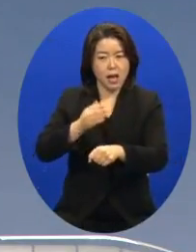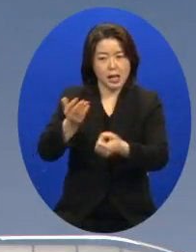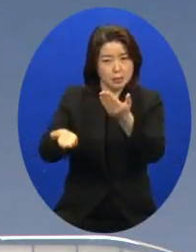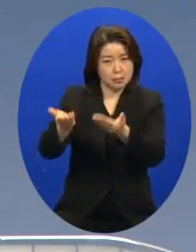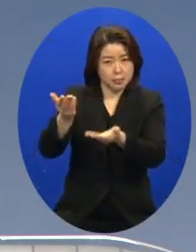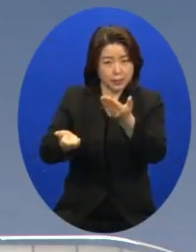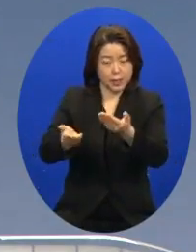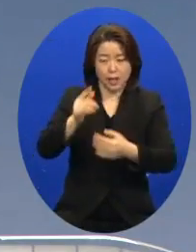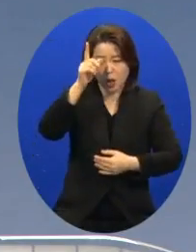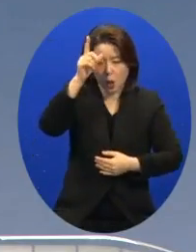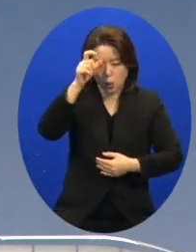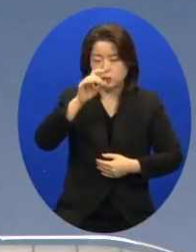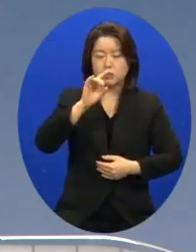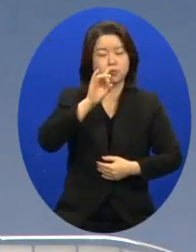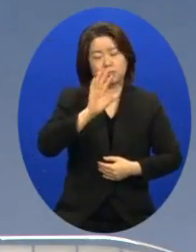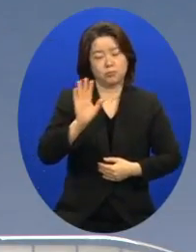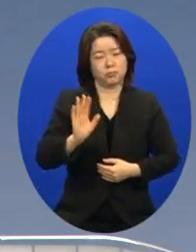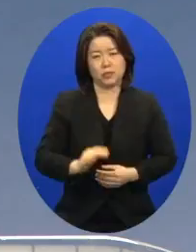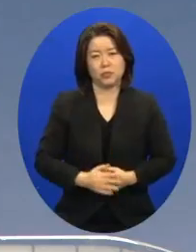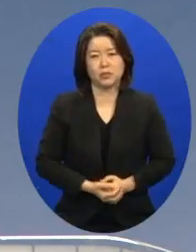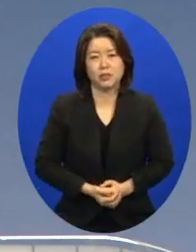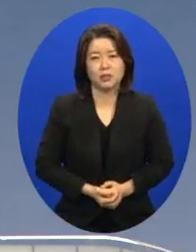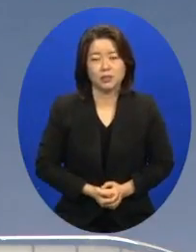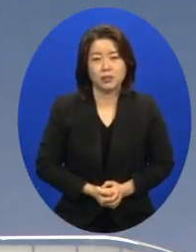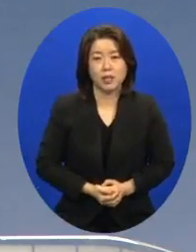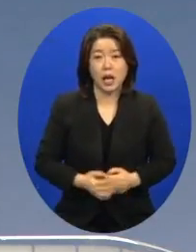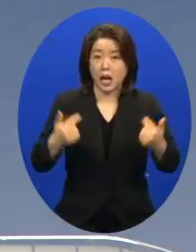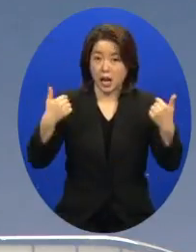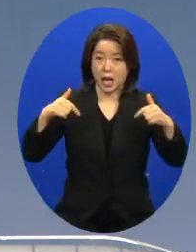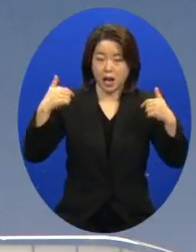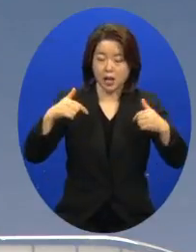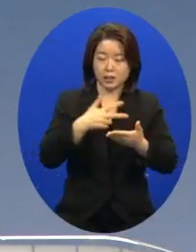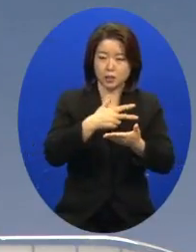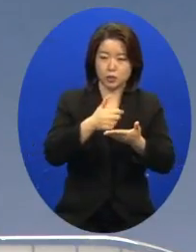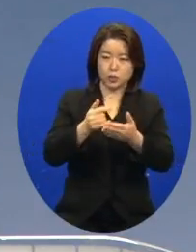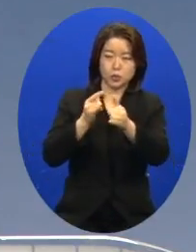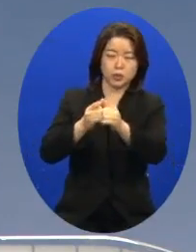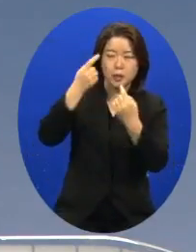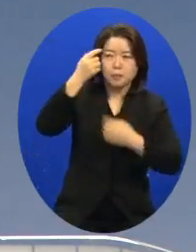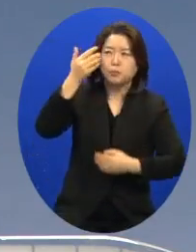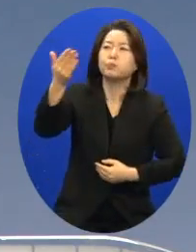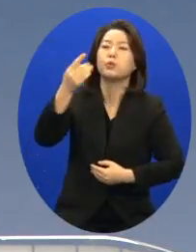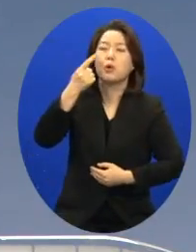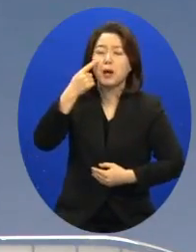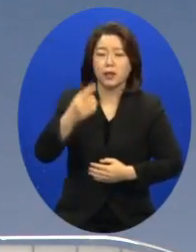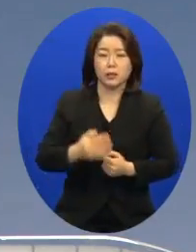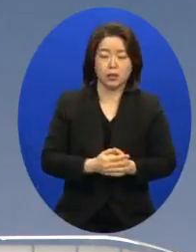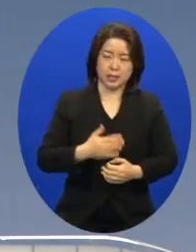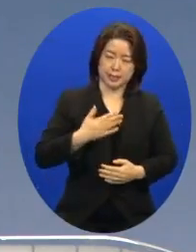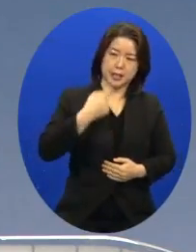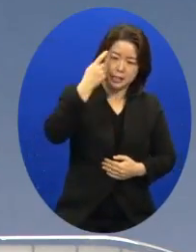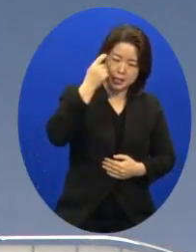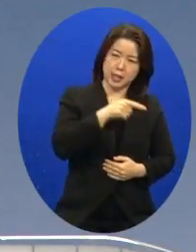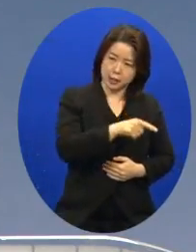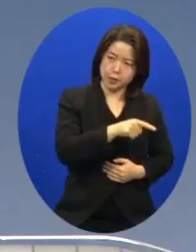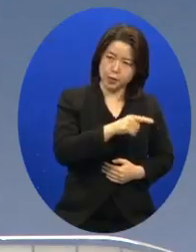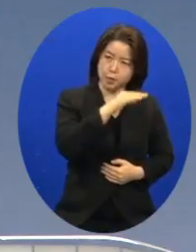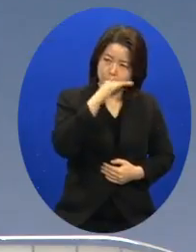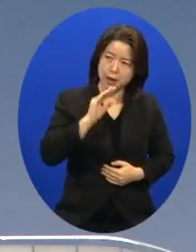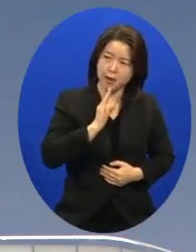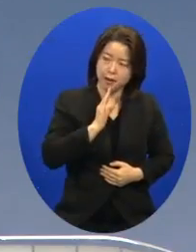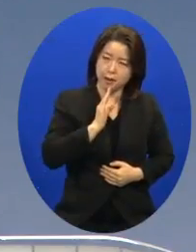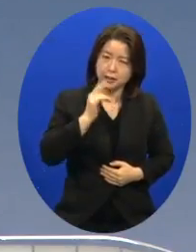고집을 부리면 안 됩니다 항상 주님께 물어야 합니다 내 생각에는 옳다고 여겨